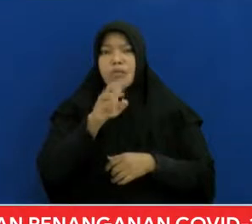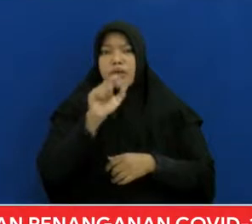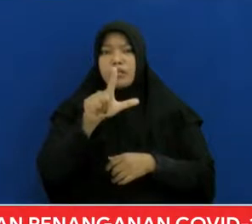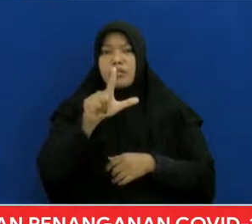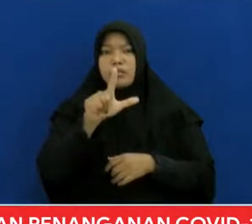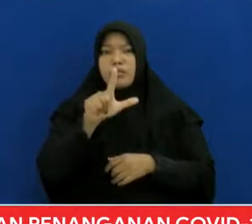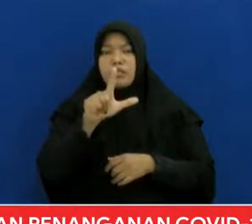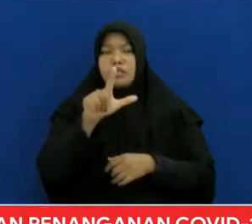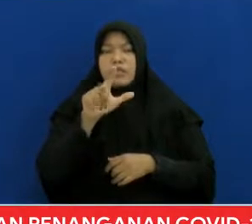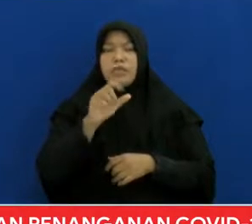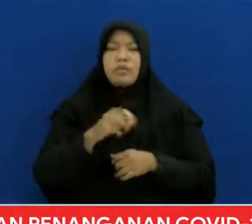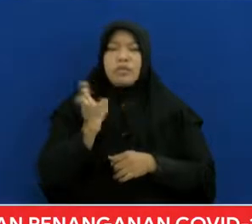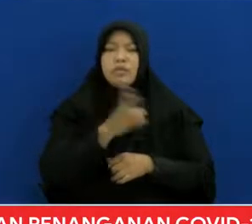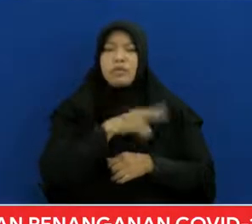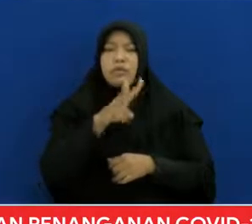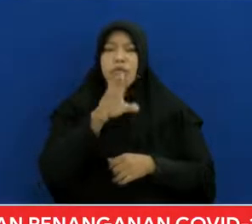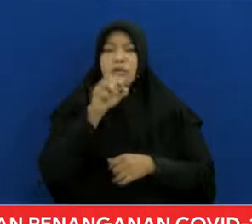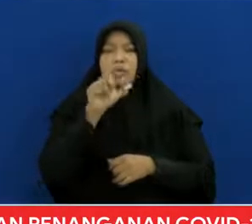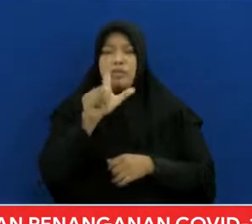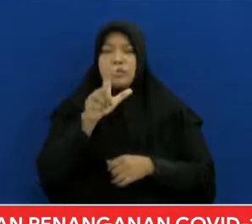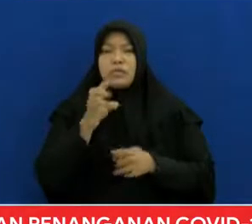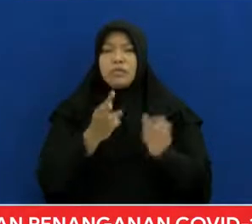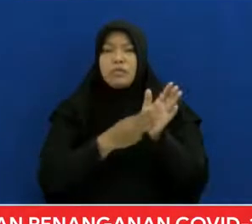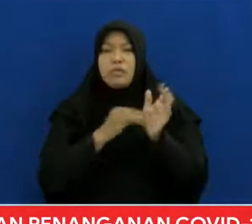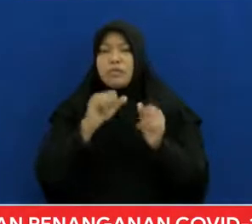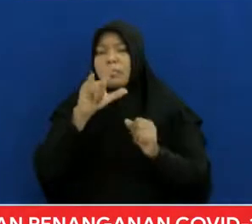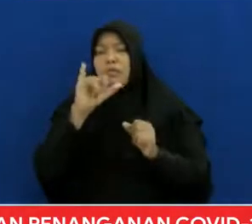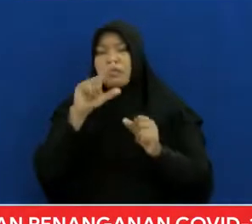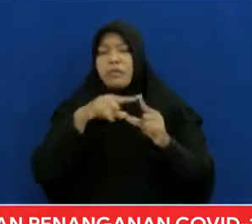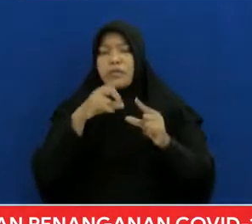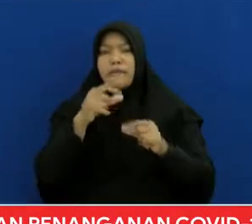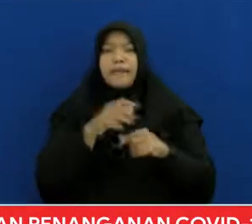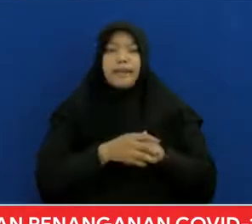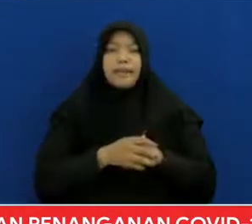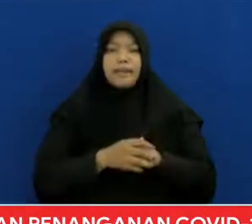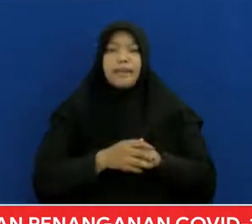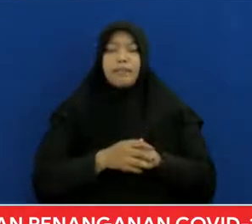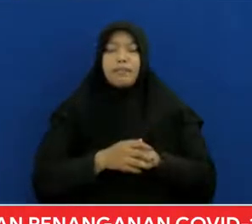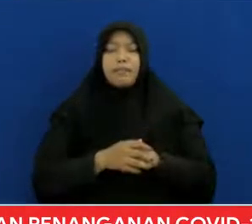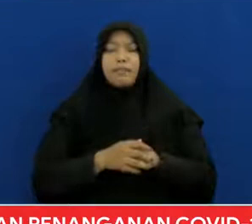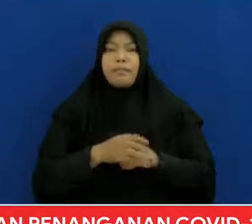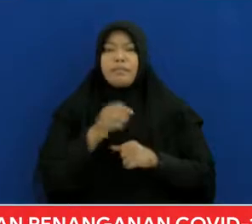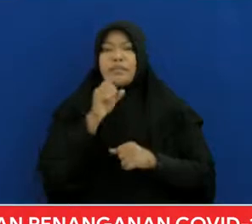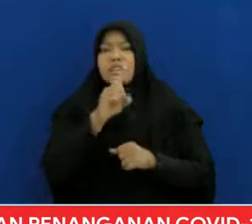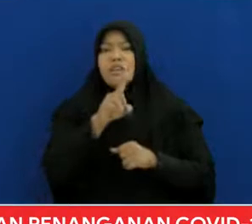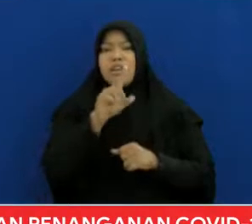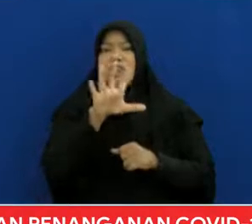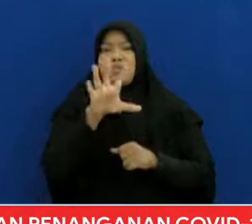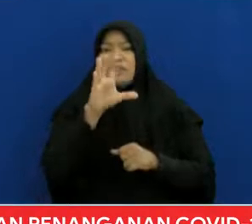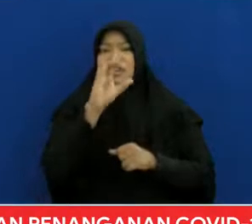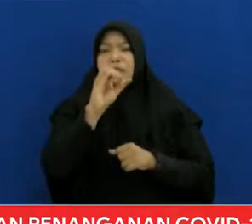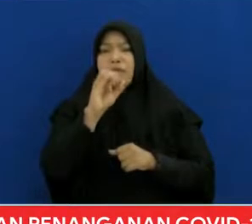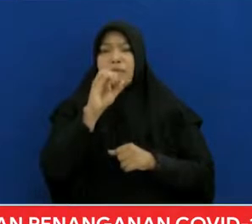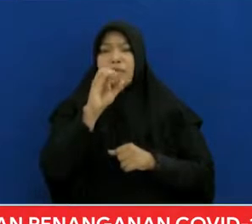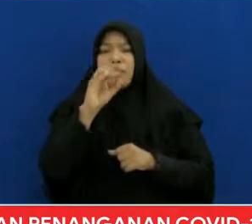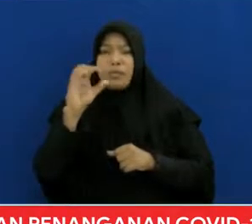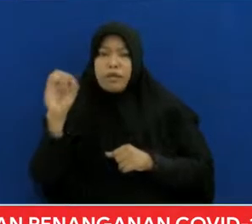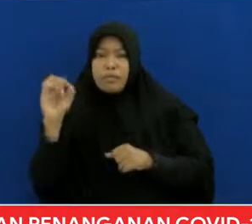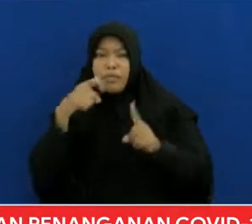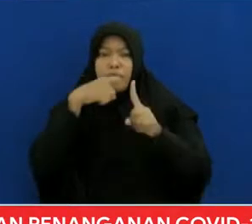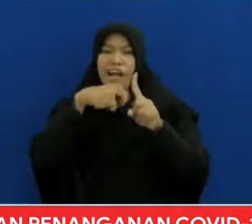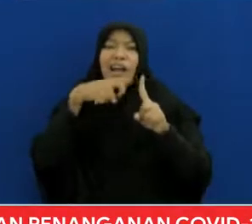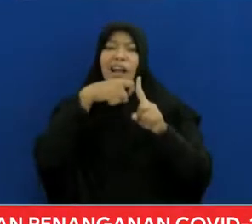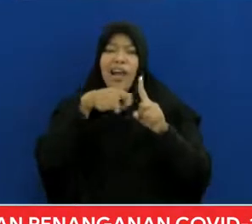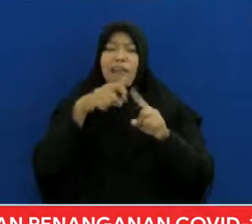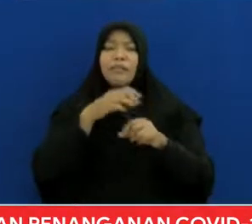270 miliar dialokasikan untuk BLT dengan perhitungan awal sebanyak 150 ribu KK